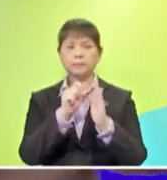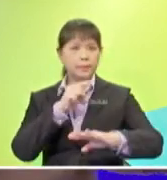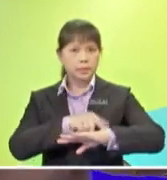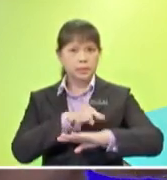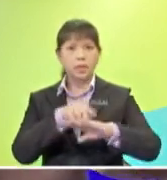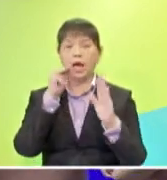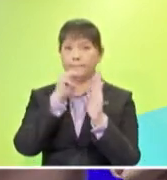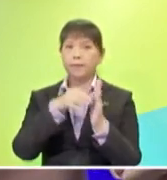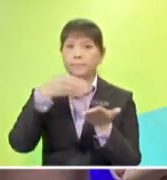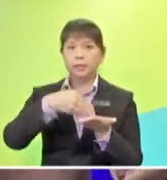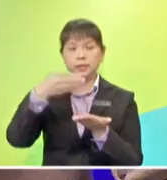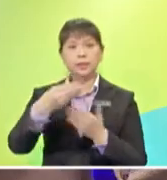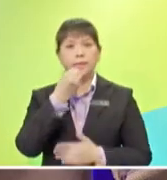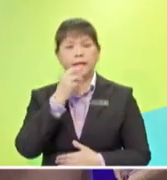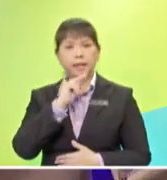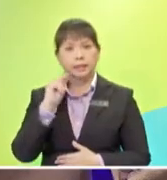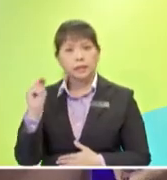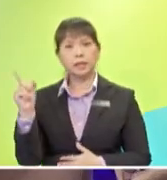boleh tekanan